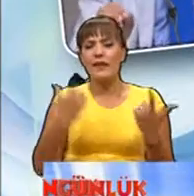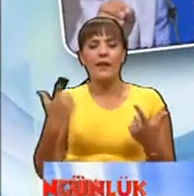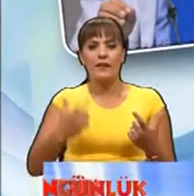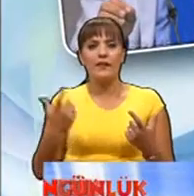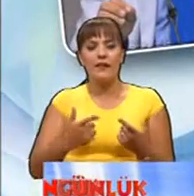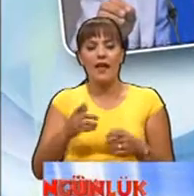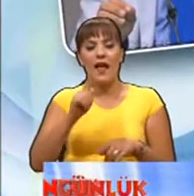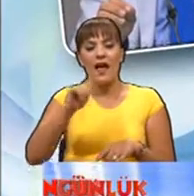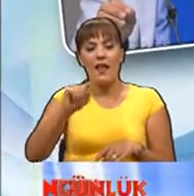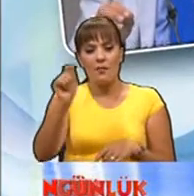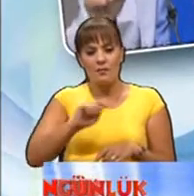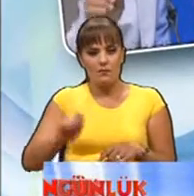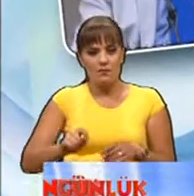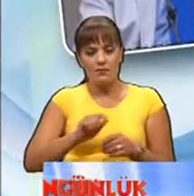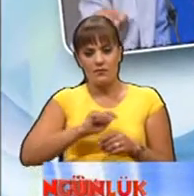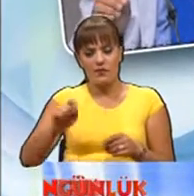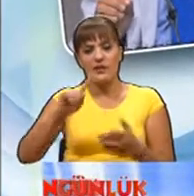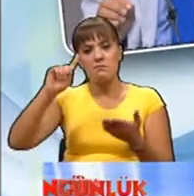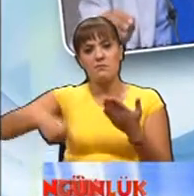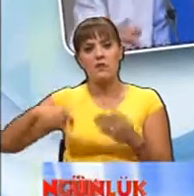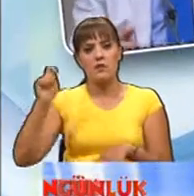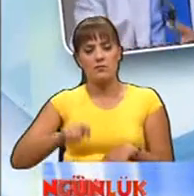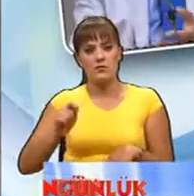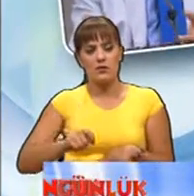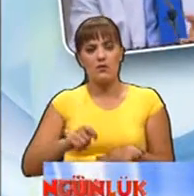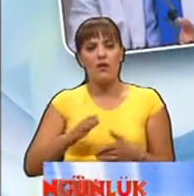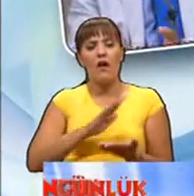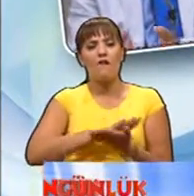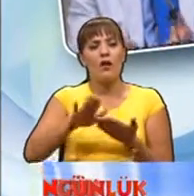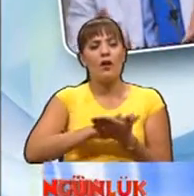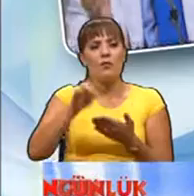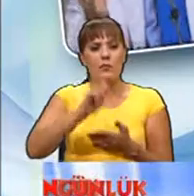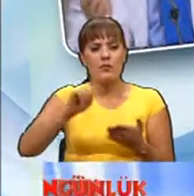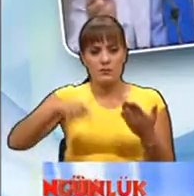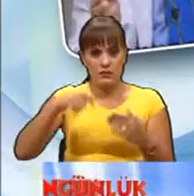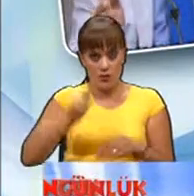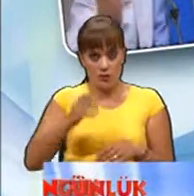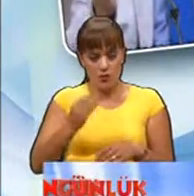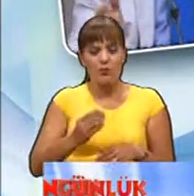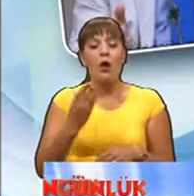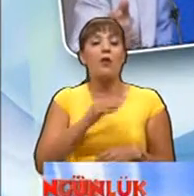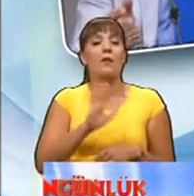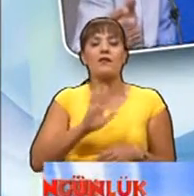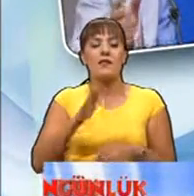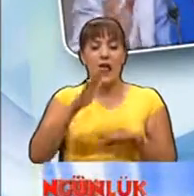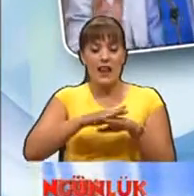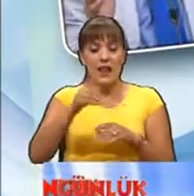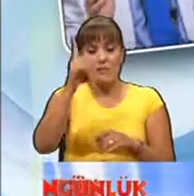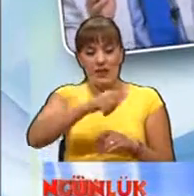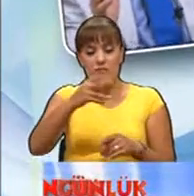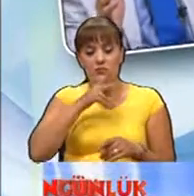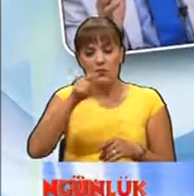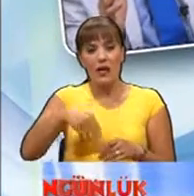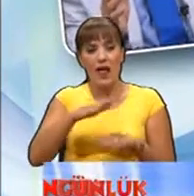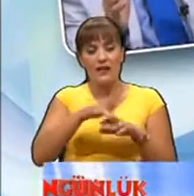Nerede kaleme aldığını yazacak, altına da imza atacak. Fotokopi yapıp imza etsem olur mu? Olmaz. El ile başından sonuna. El